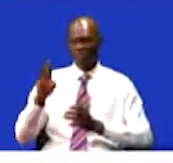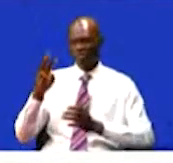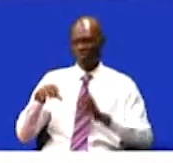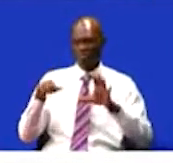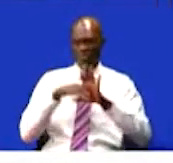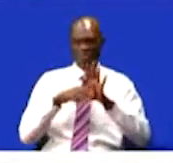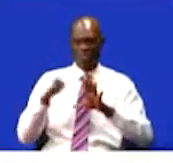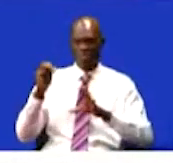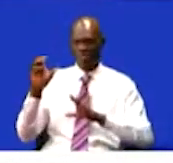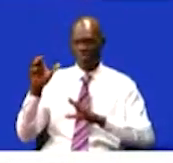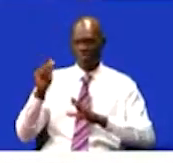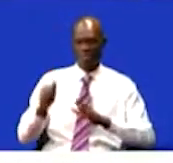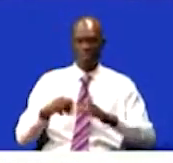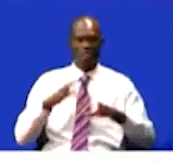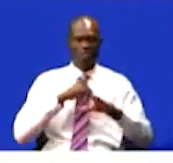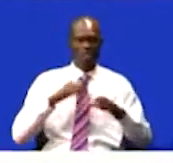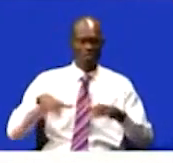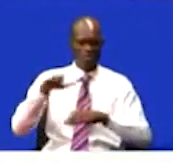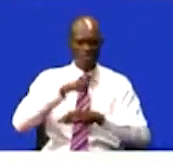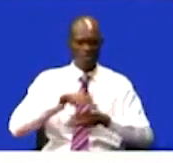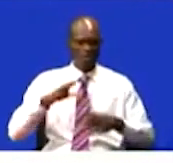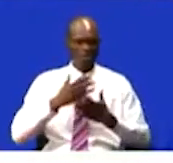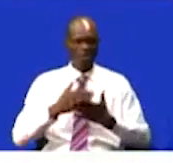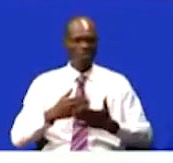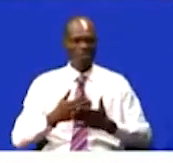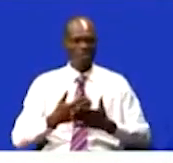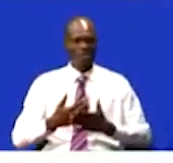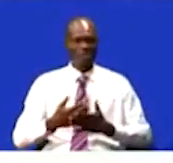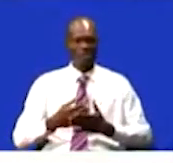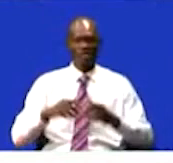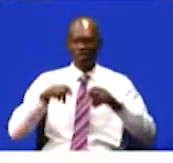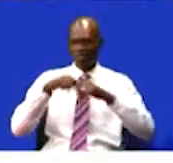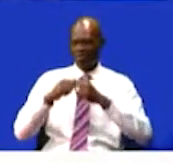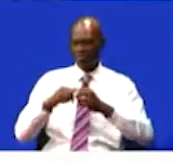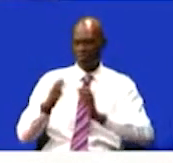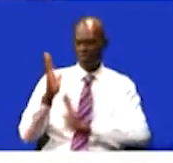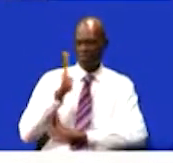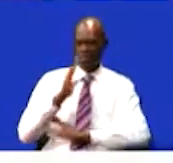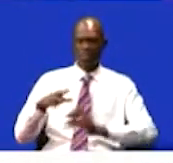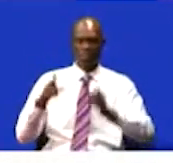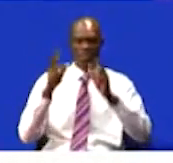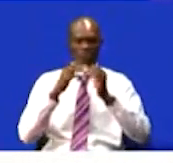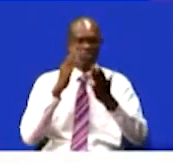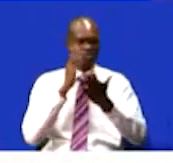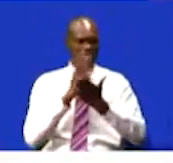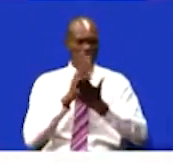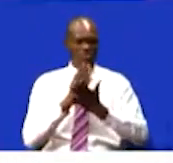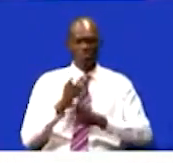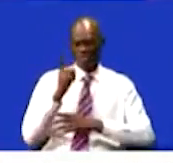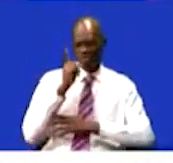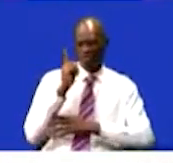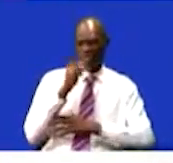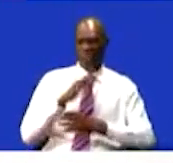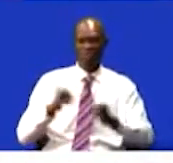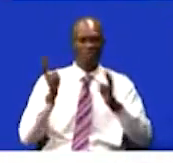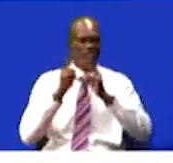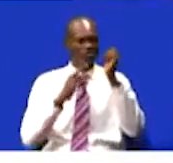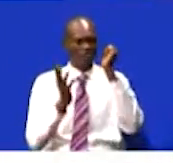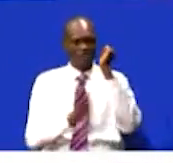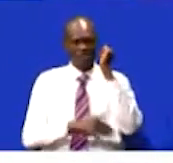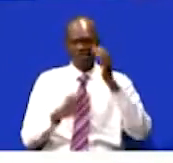mabende gweng'e weche mag arita kwe osebede marach mokalo. Ma wach minyiera nyiera. Ok nyal